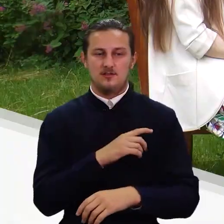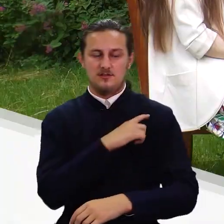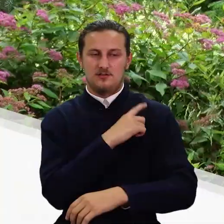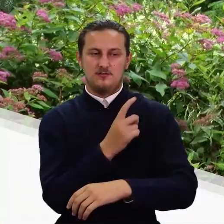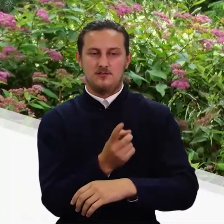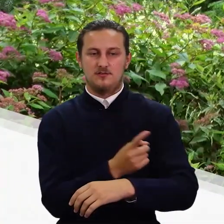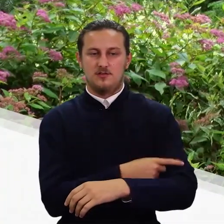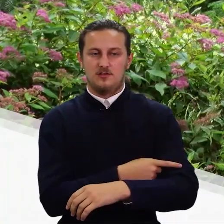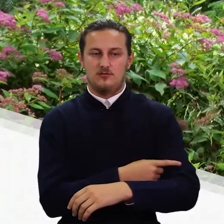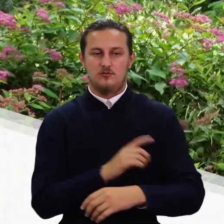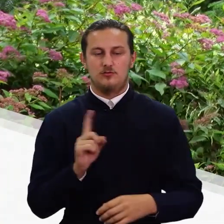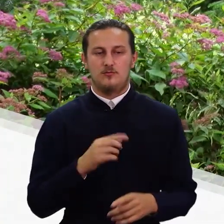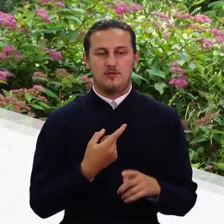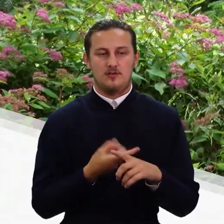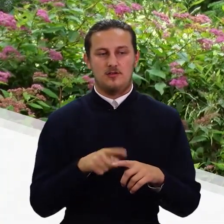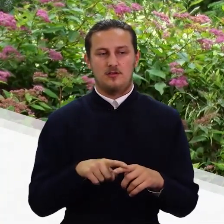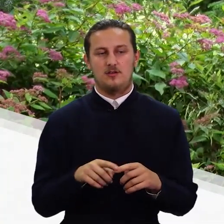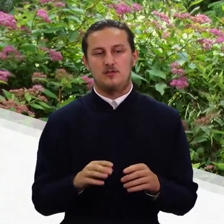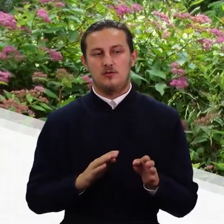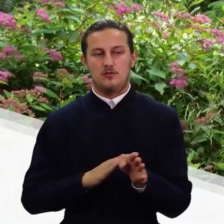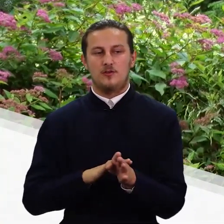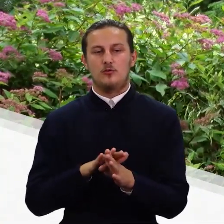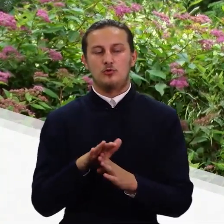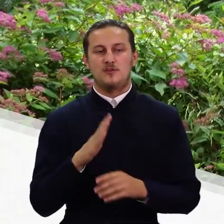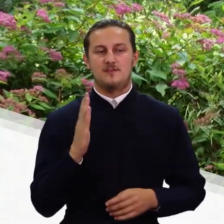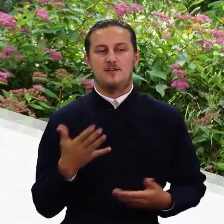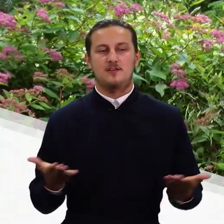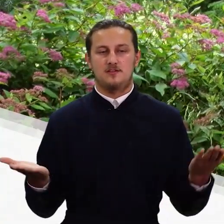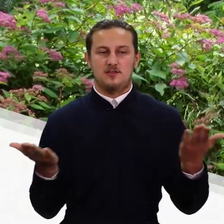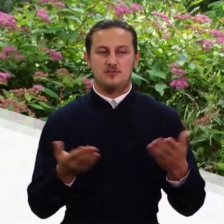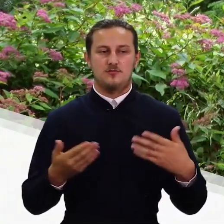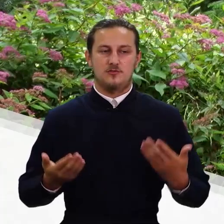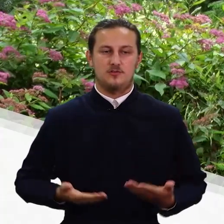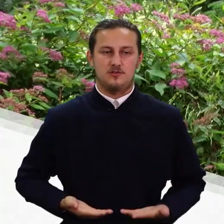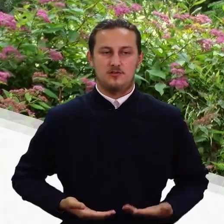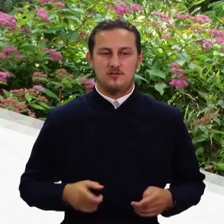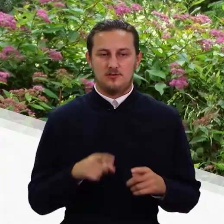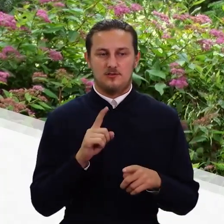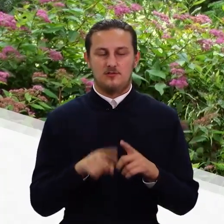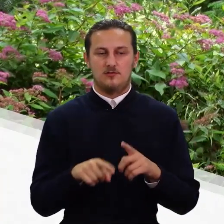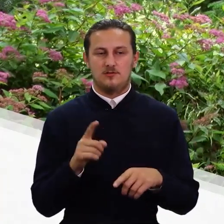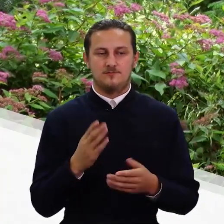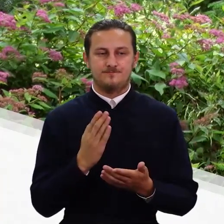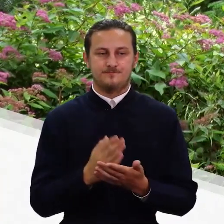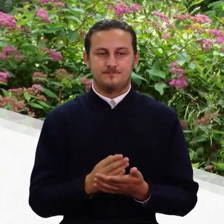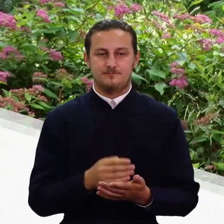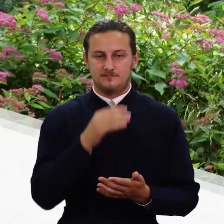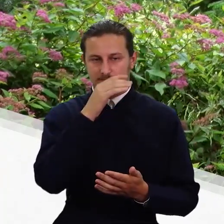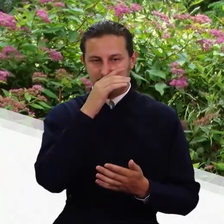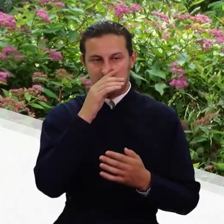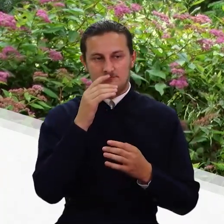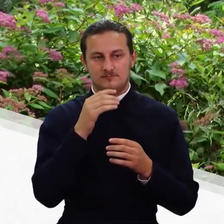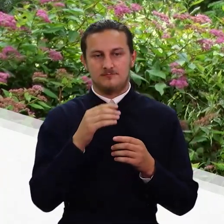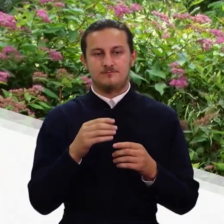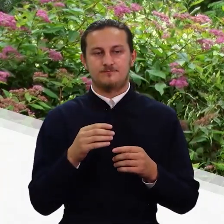це відтворювалося в нашому житті. А іноді буває навпаки. Ми живемо, не звертаємо уваги